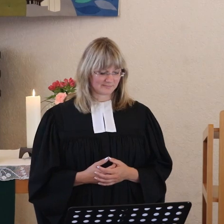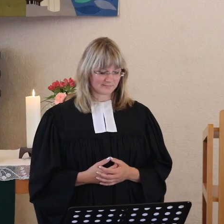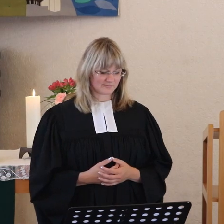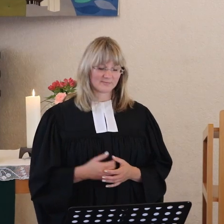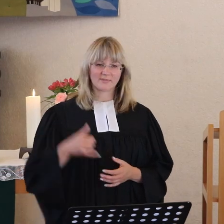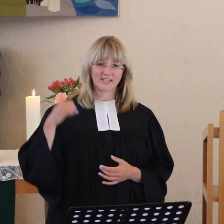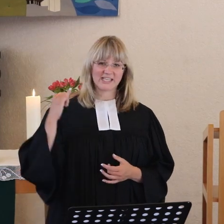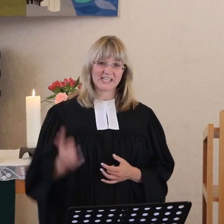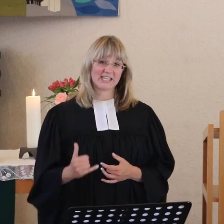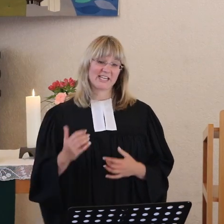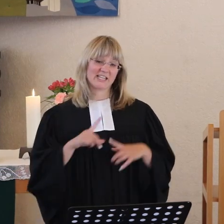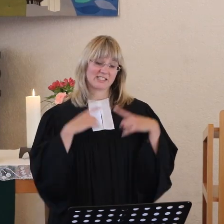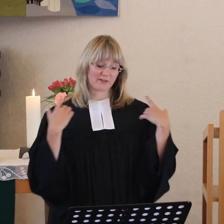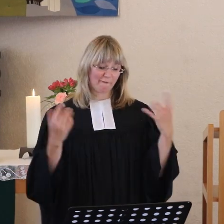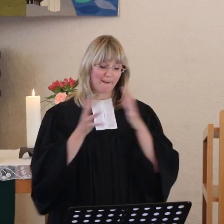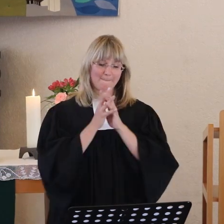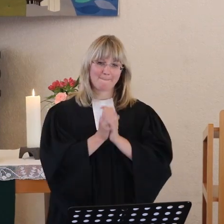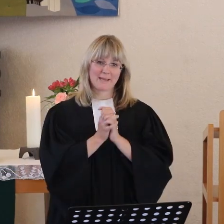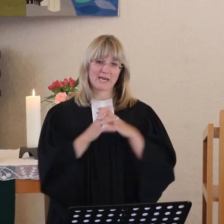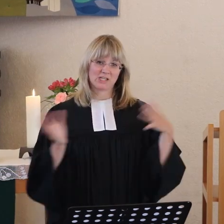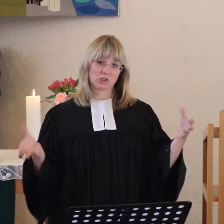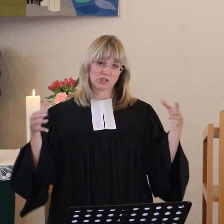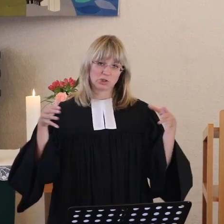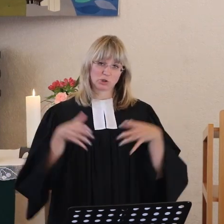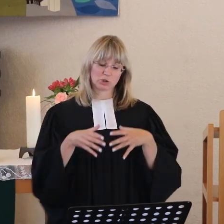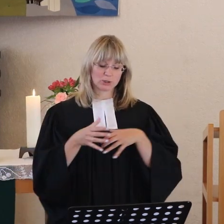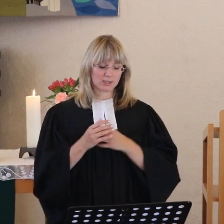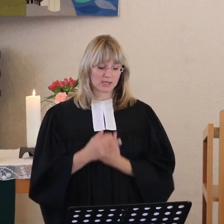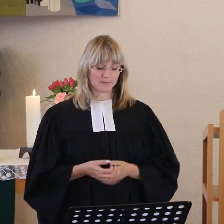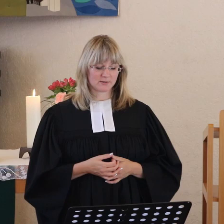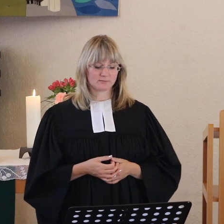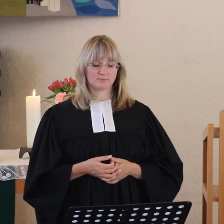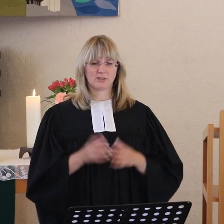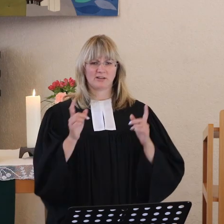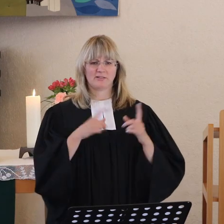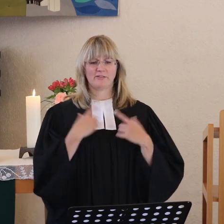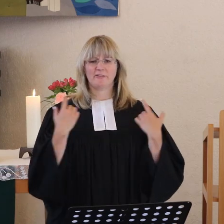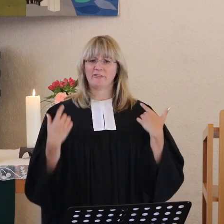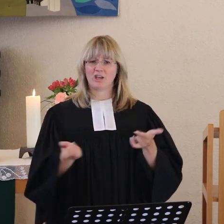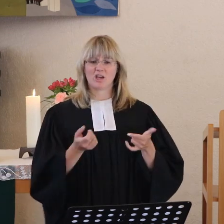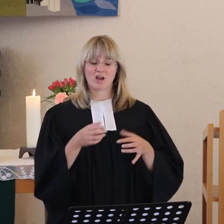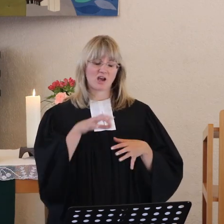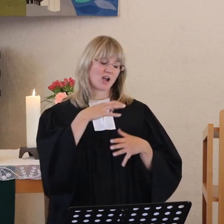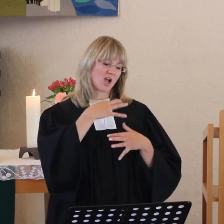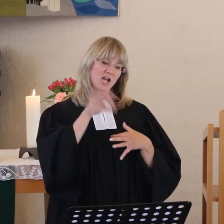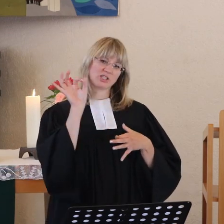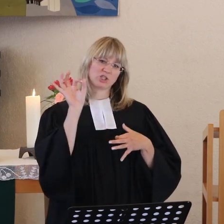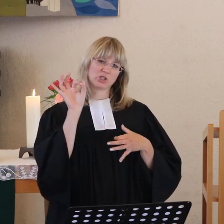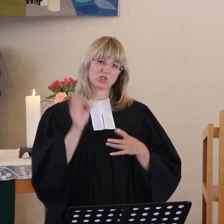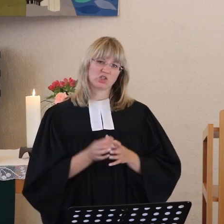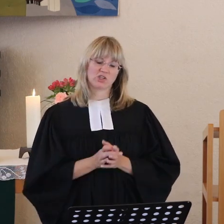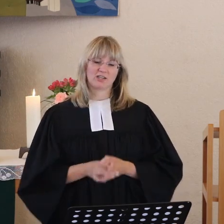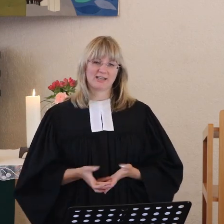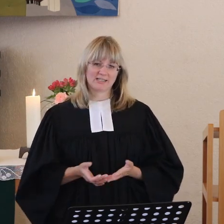Wir werden nun einige Gebetsanliegen nennen und vor Gott bringen. Dabei zünden wir Kerzen